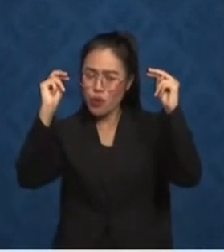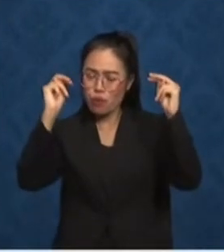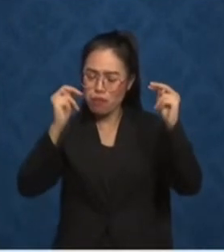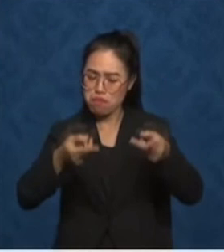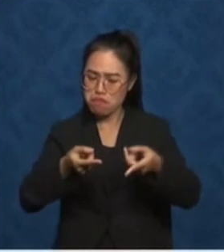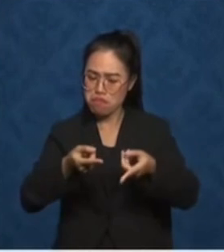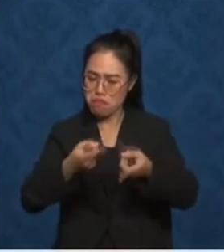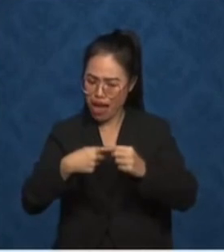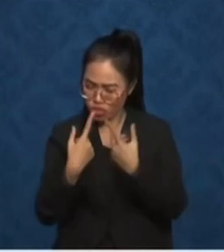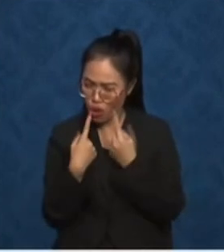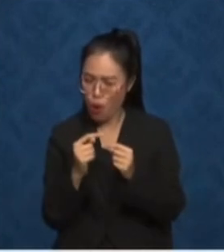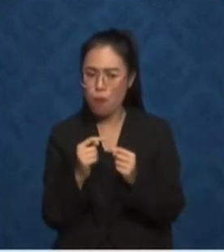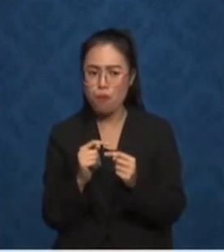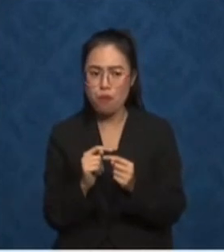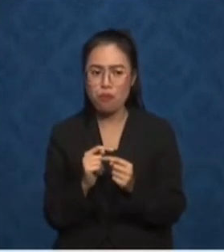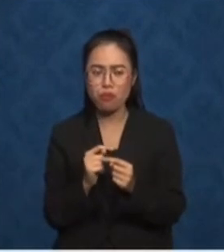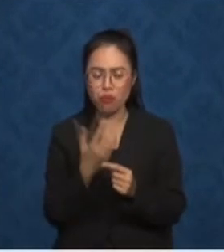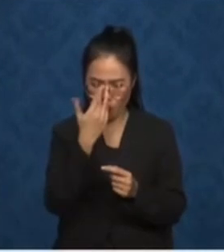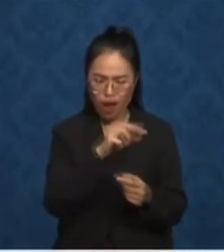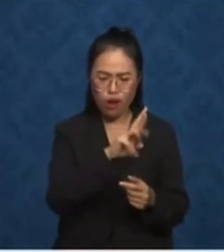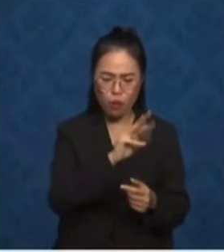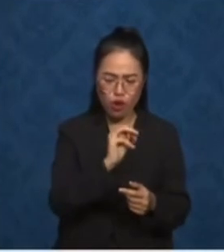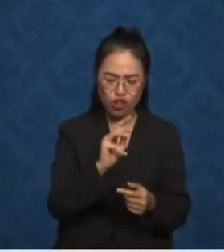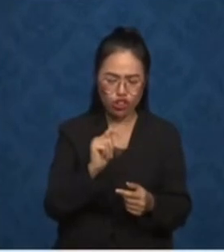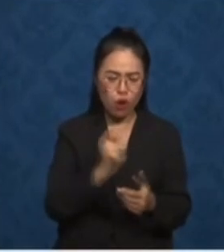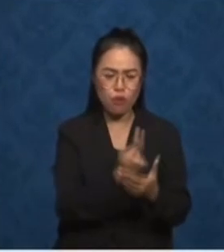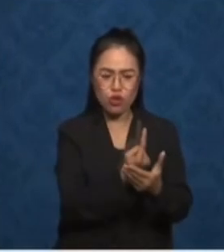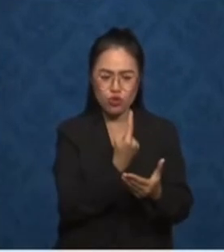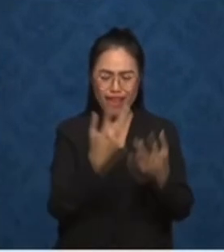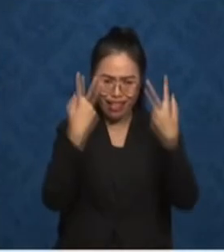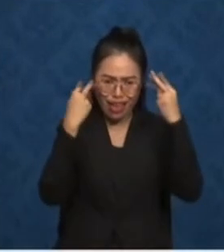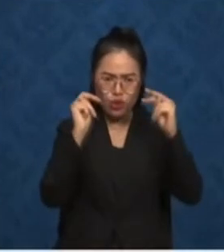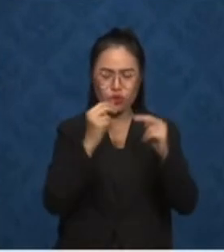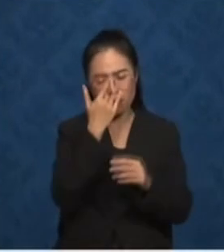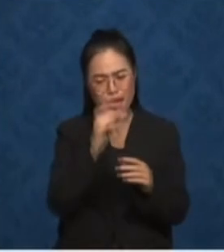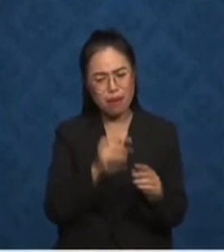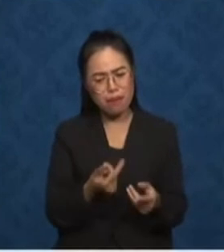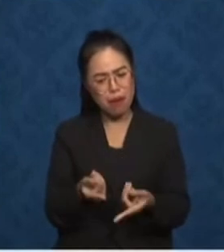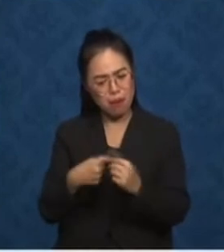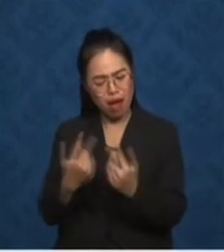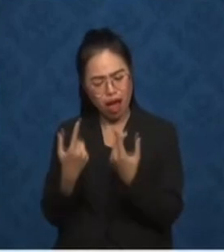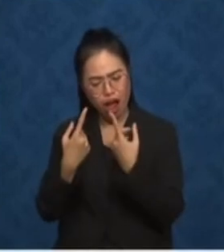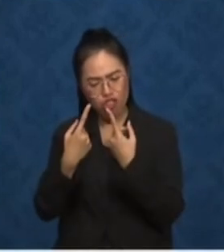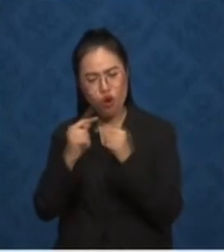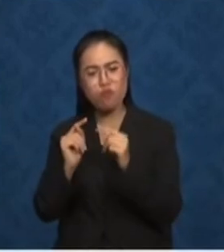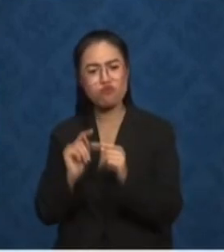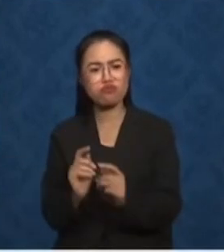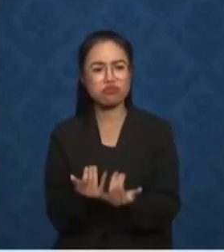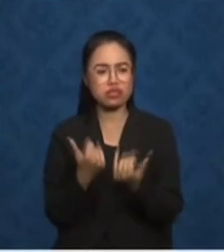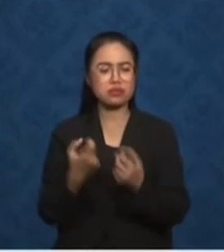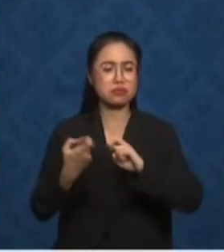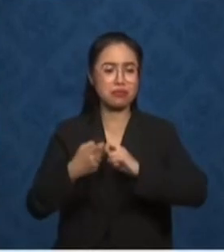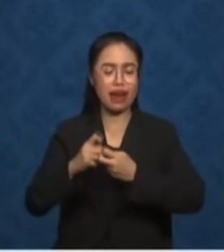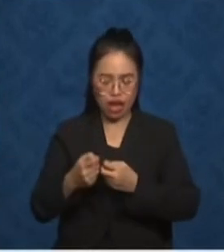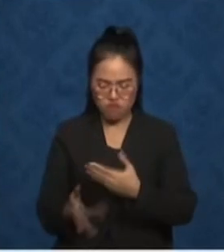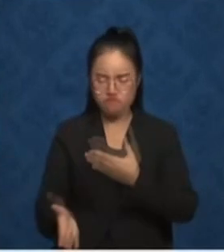มอบไหมรธมุตีให้มาในภานะ นายกรธมุตก็ไม่มาครั ไม่รู้เก็บไ้ทั้งไม่ตอนนี้ตีนี้ครั มาดความเสยหายนะครับผมเผื่จะ